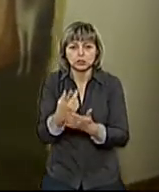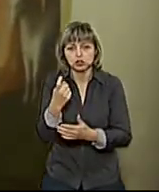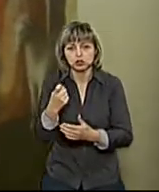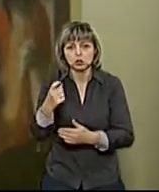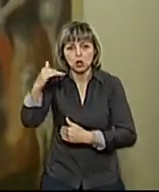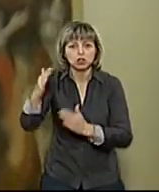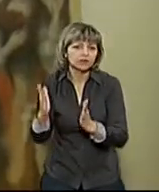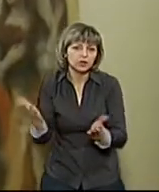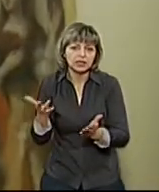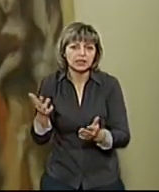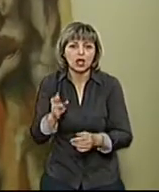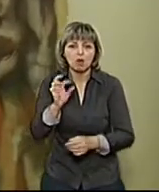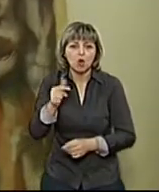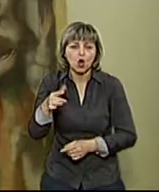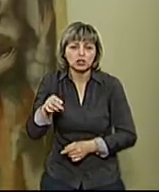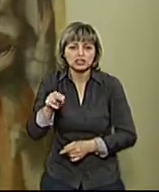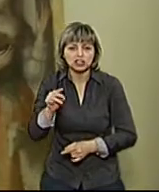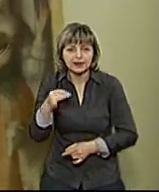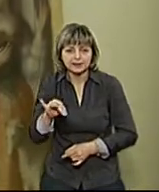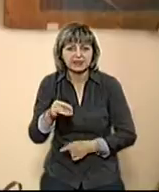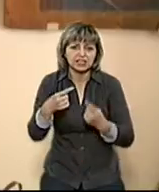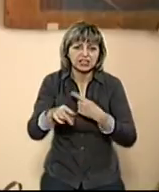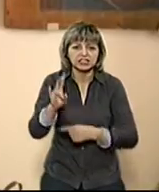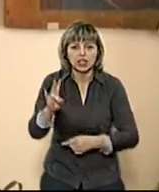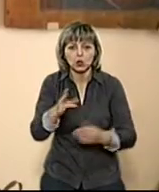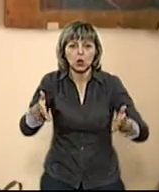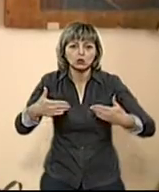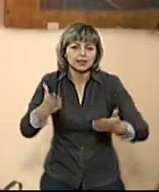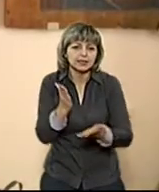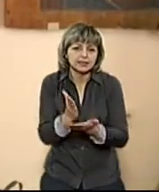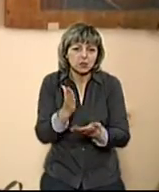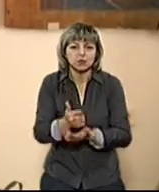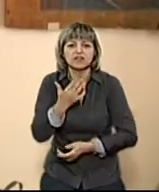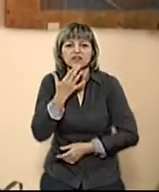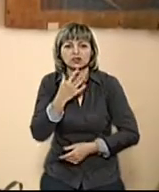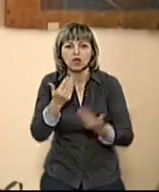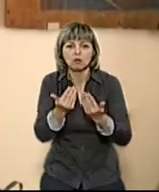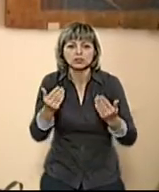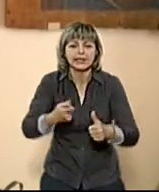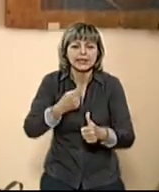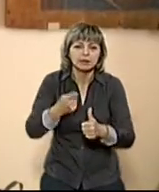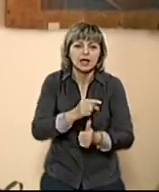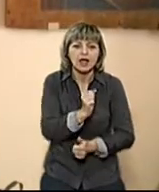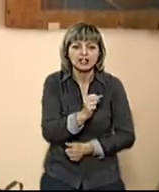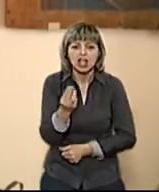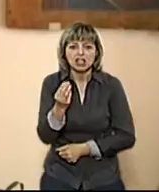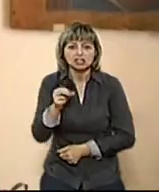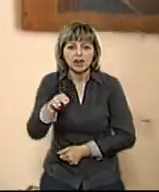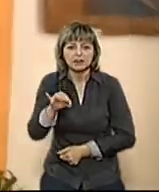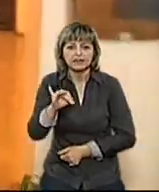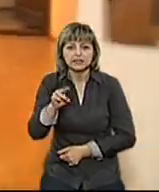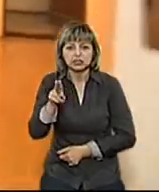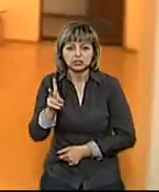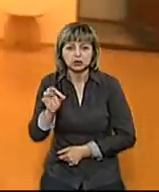творів, серед яких богородичанські та вощатинські іконостаси, які знаходяться у Національному музеї імені Андрея Шептицького.